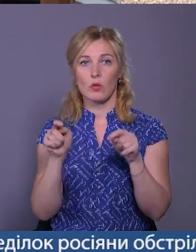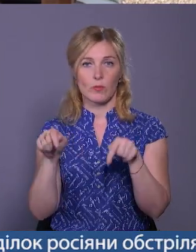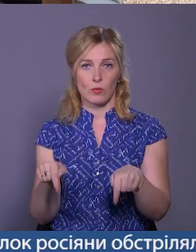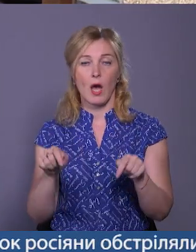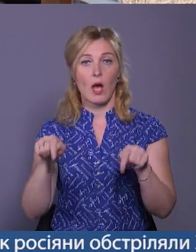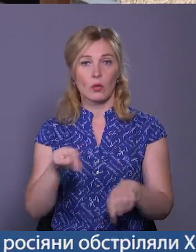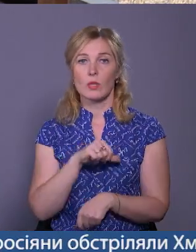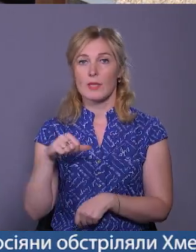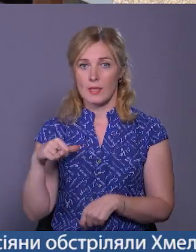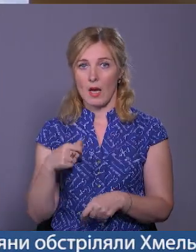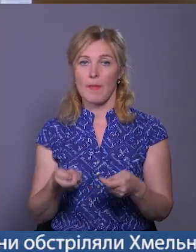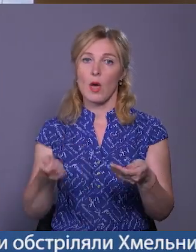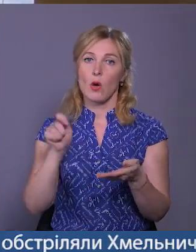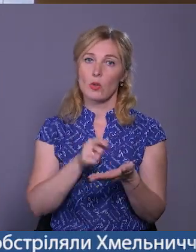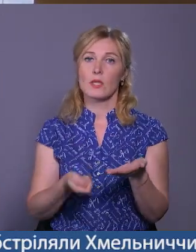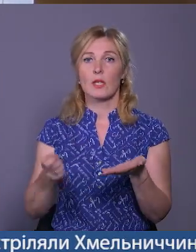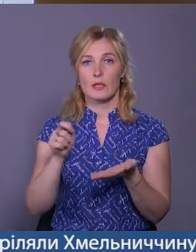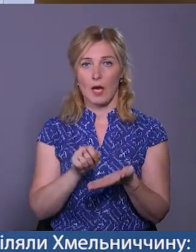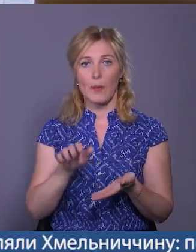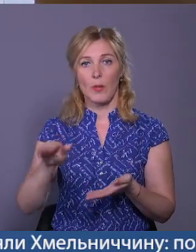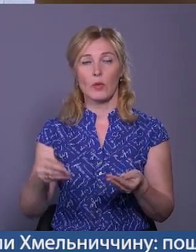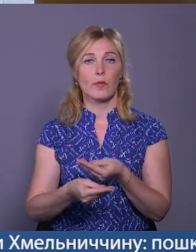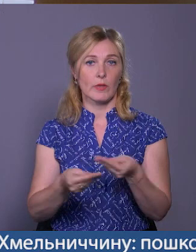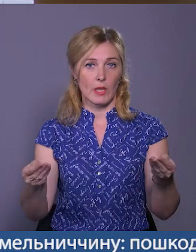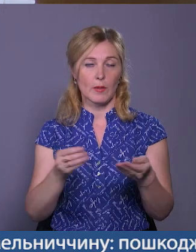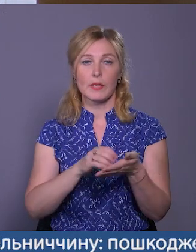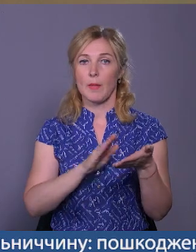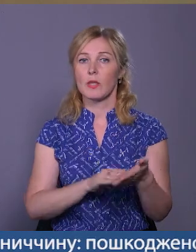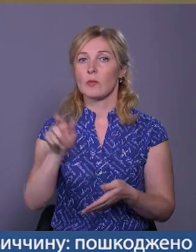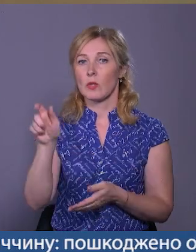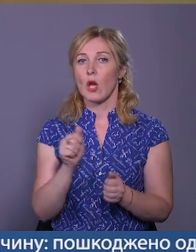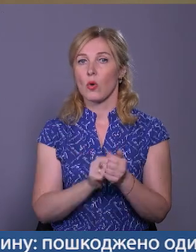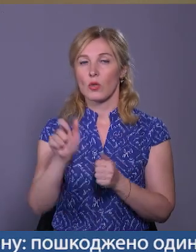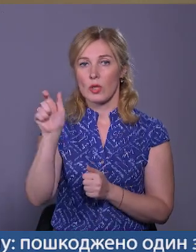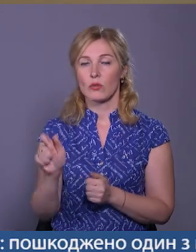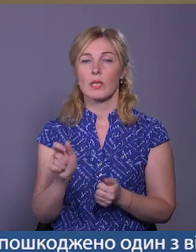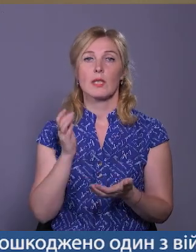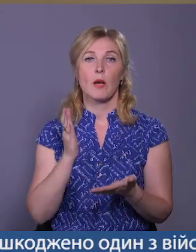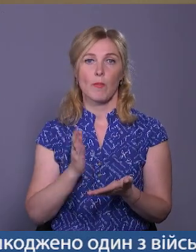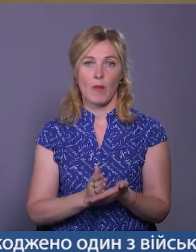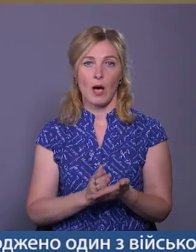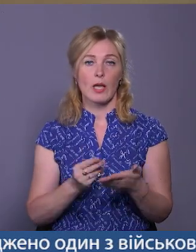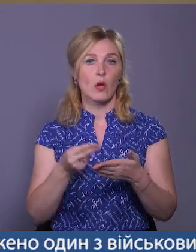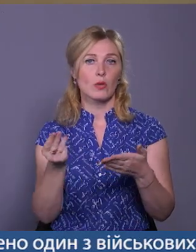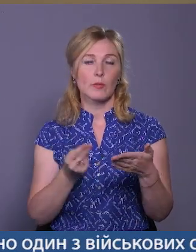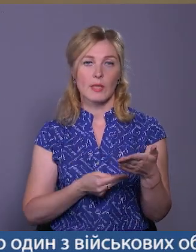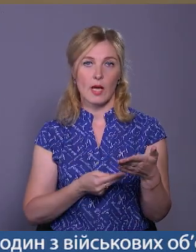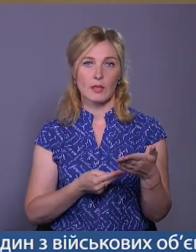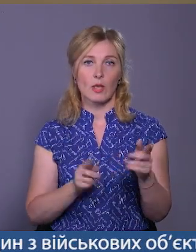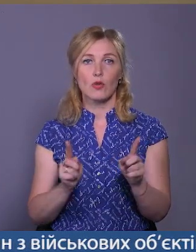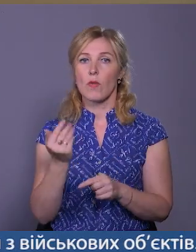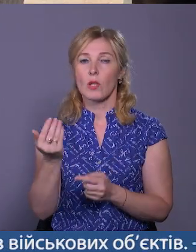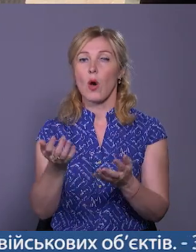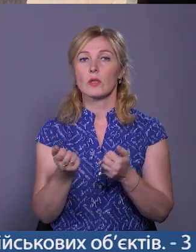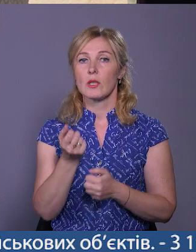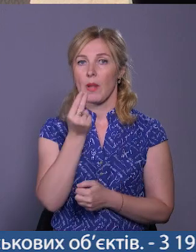а тут самі розкладаємо і потім видаємо записуємо людей Кожна людина має розписати Що вона